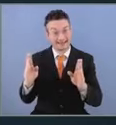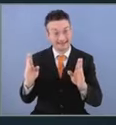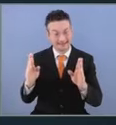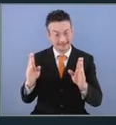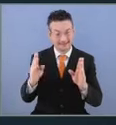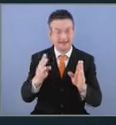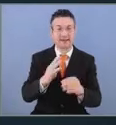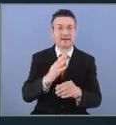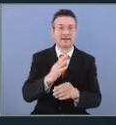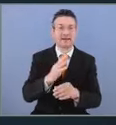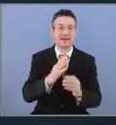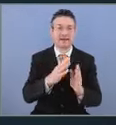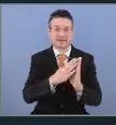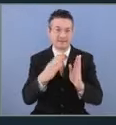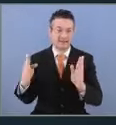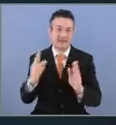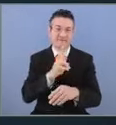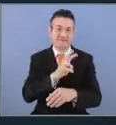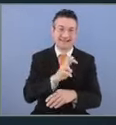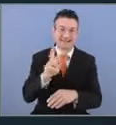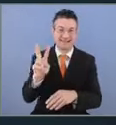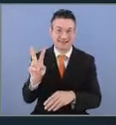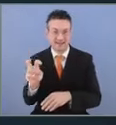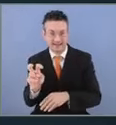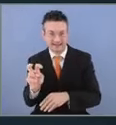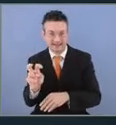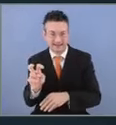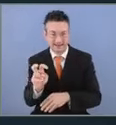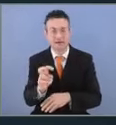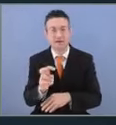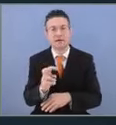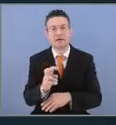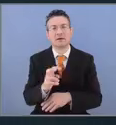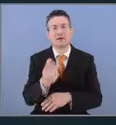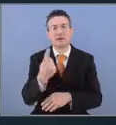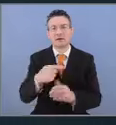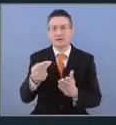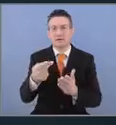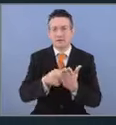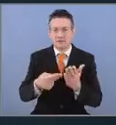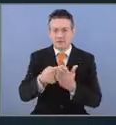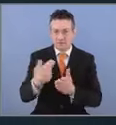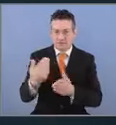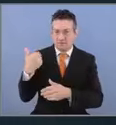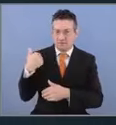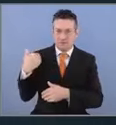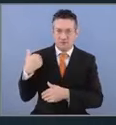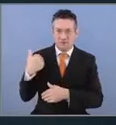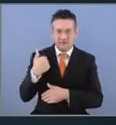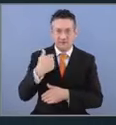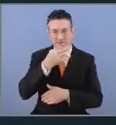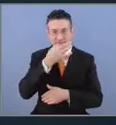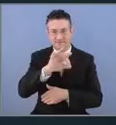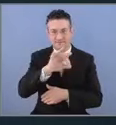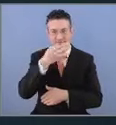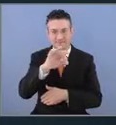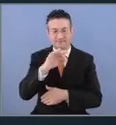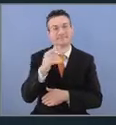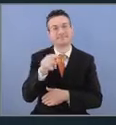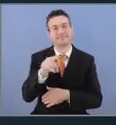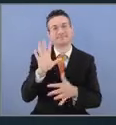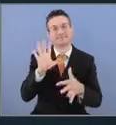30 progetti agri-food che sono stati precedentemente citati, che quindi hanno costituito quella parte